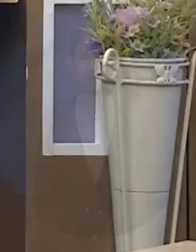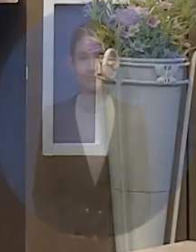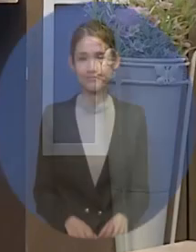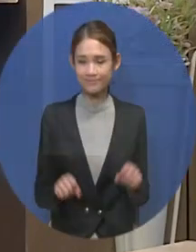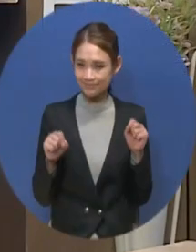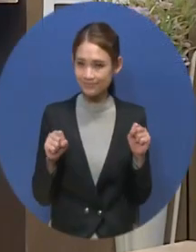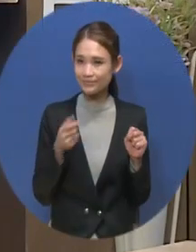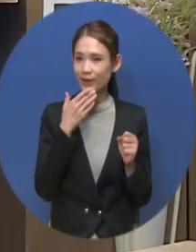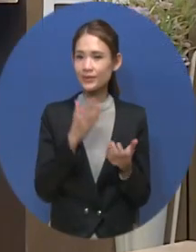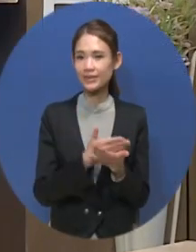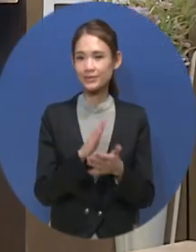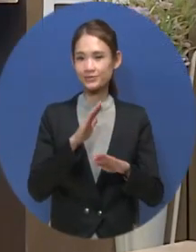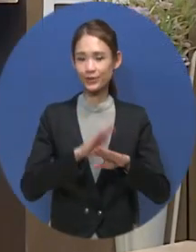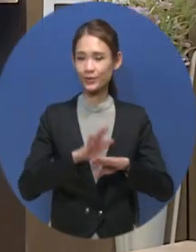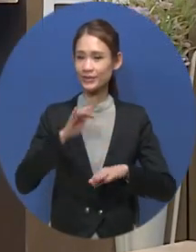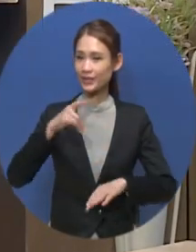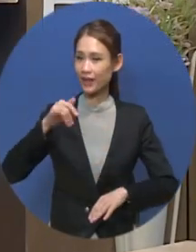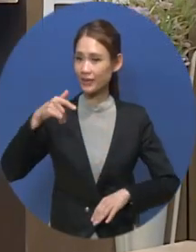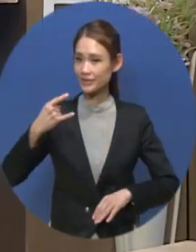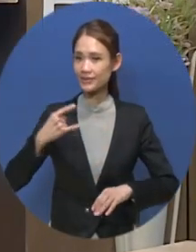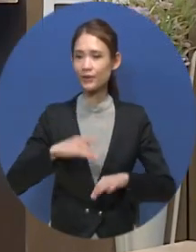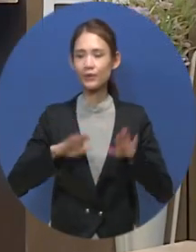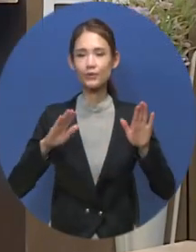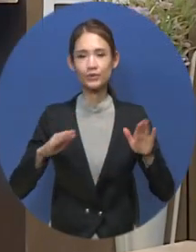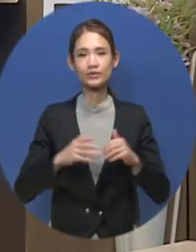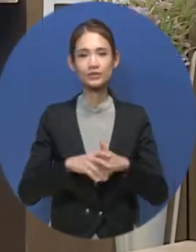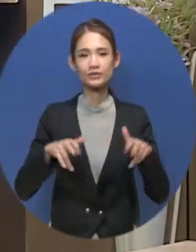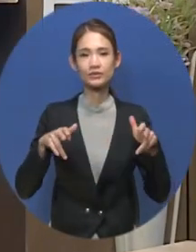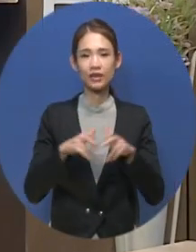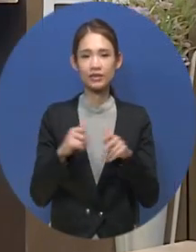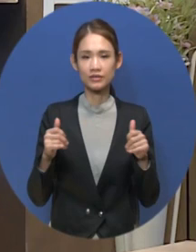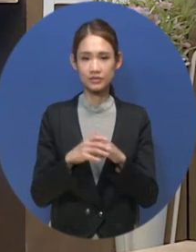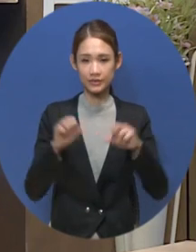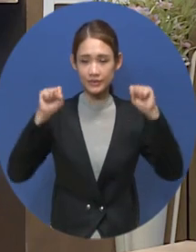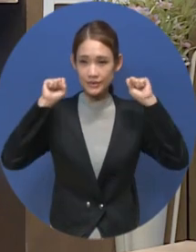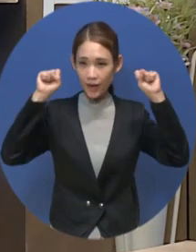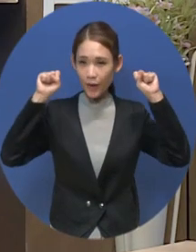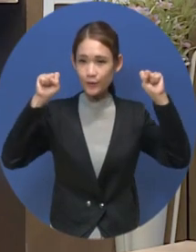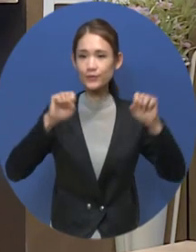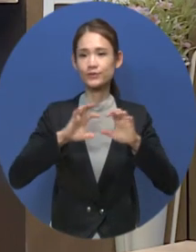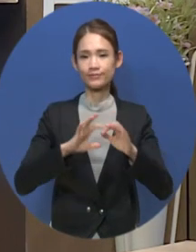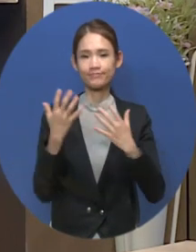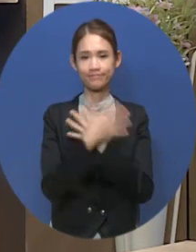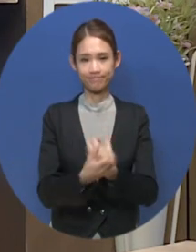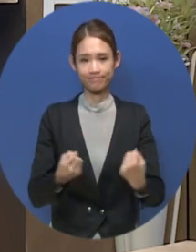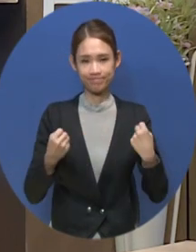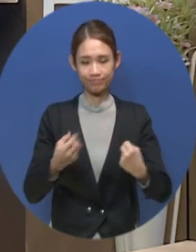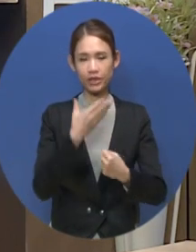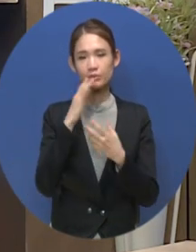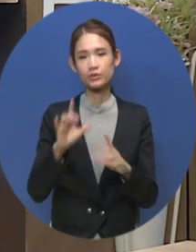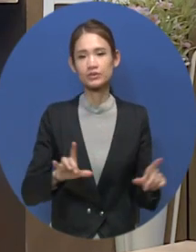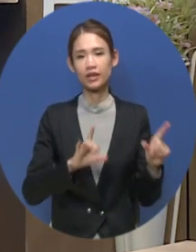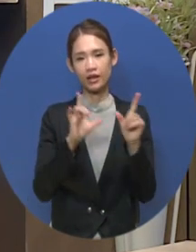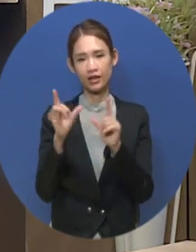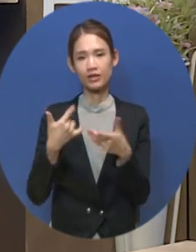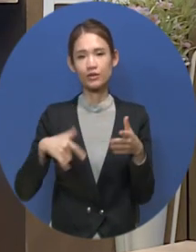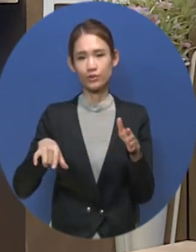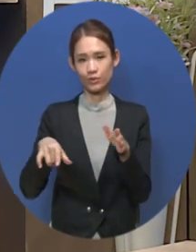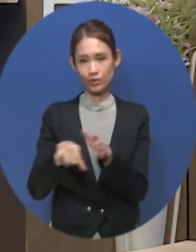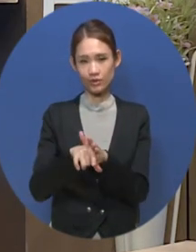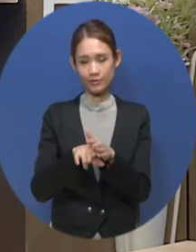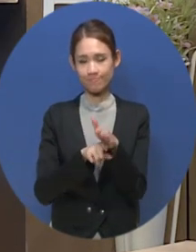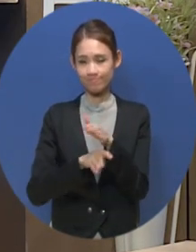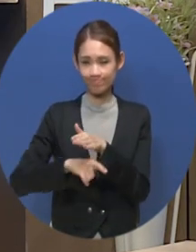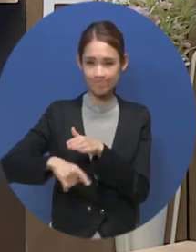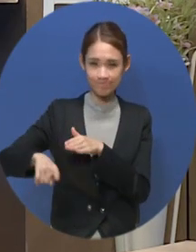안녕하세요. 행복나눔 지킴이의 손자희입니다. 오늘은 장애인이 체육을 통해 건강하고 행복한 삶을 살아갈 수 있도록